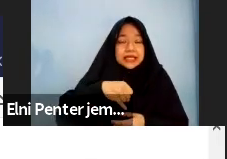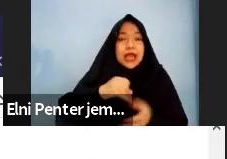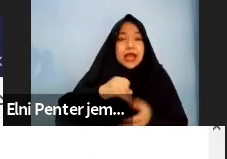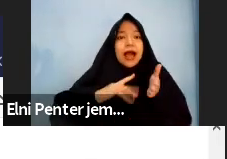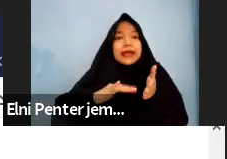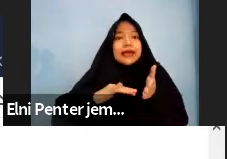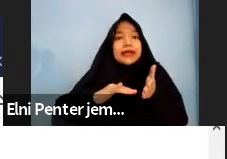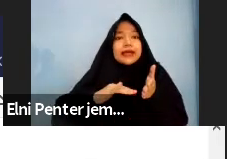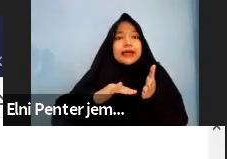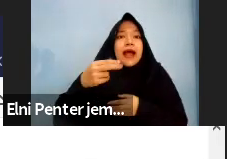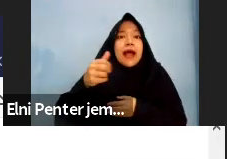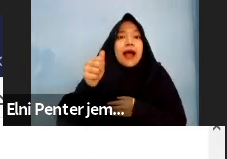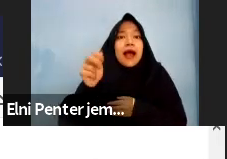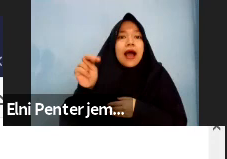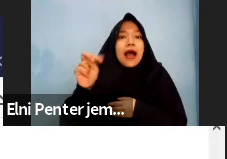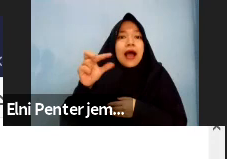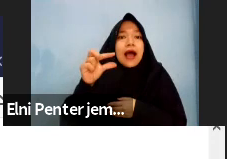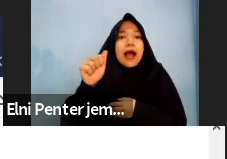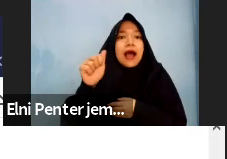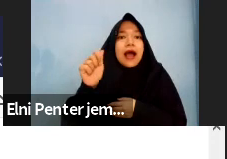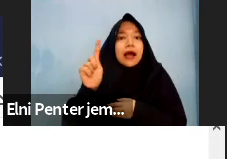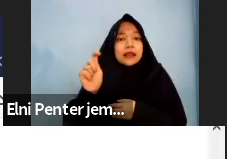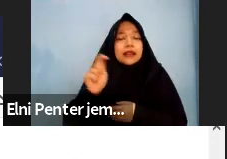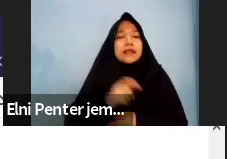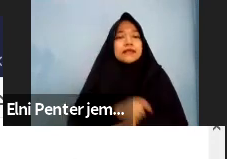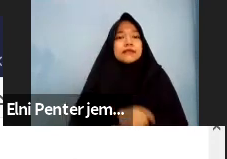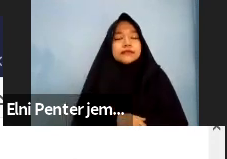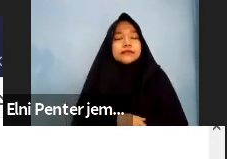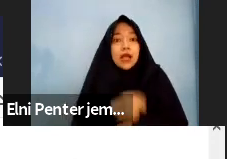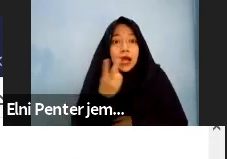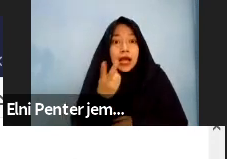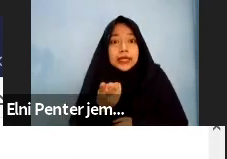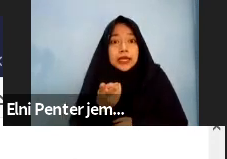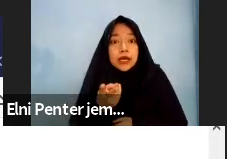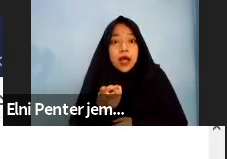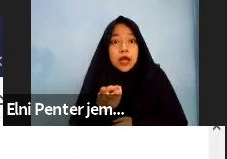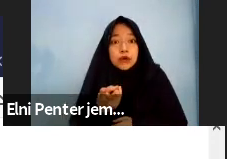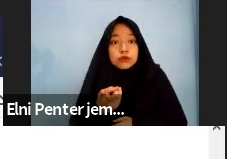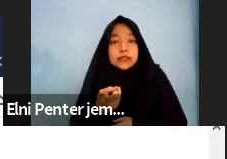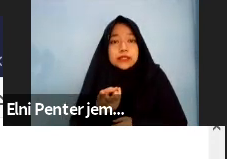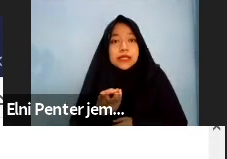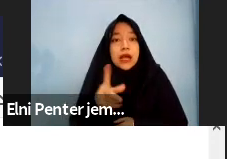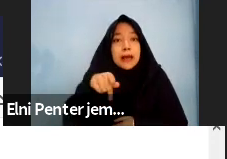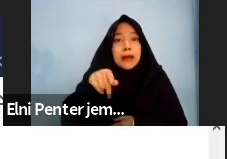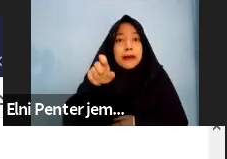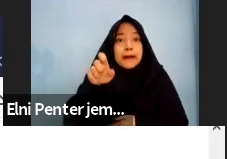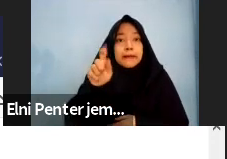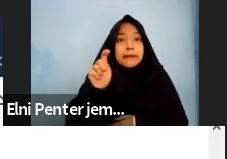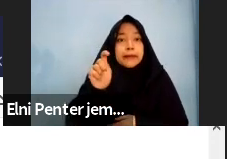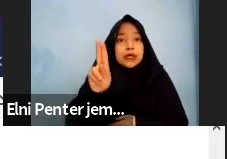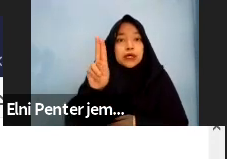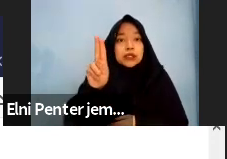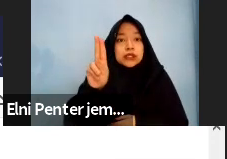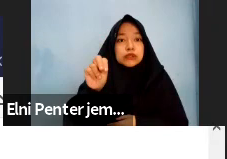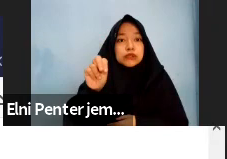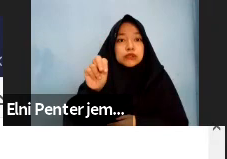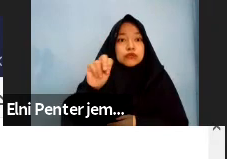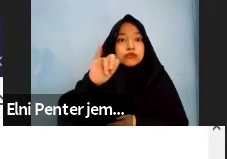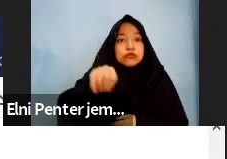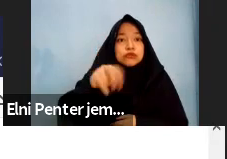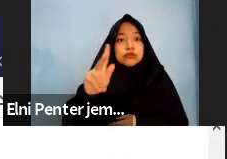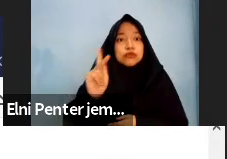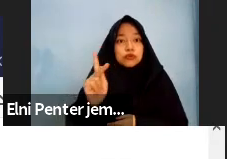petunjuk keselamatan kerja hati-hati dengan air panas karena berbahaya lakukan